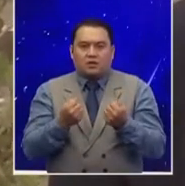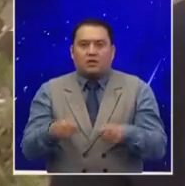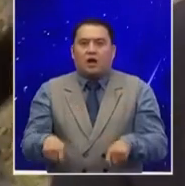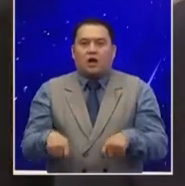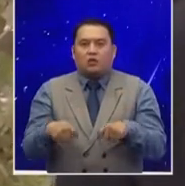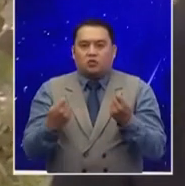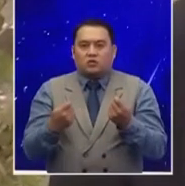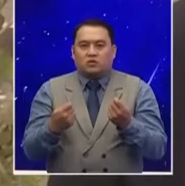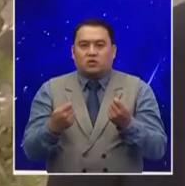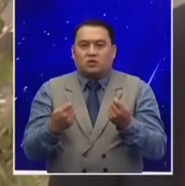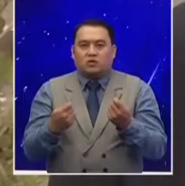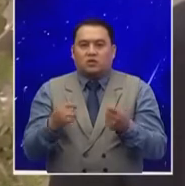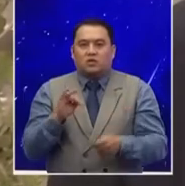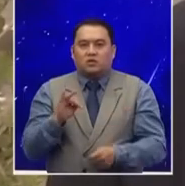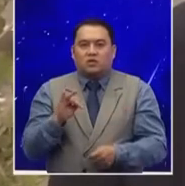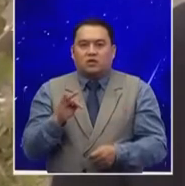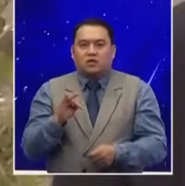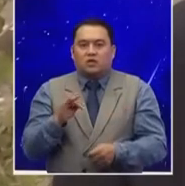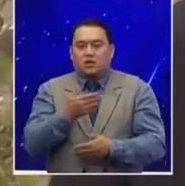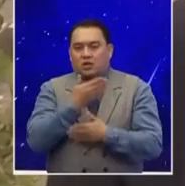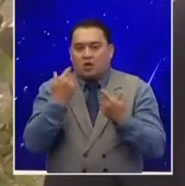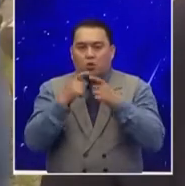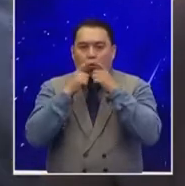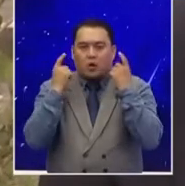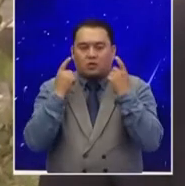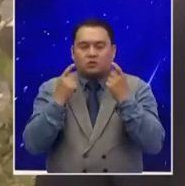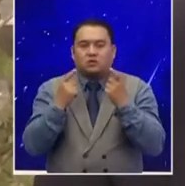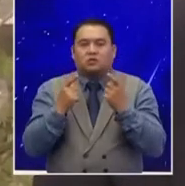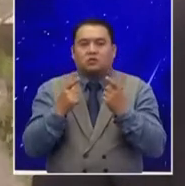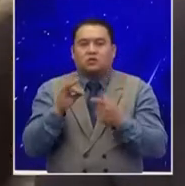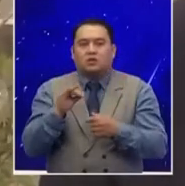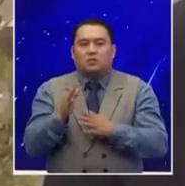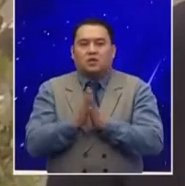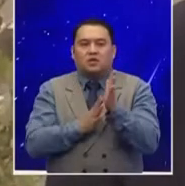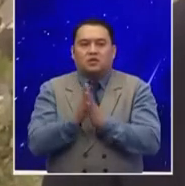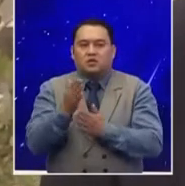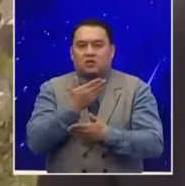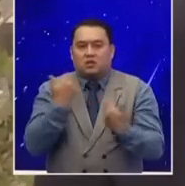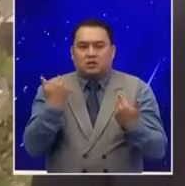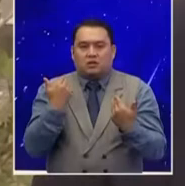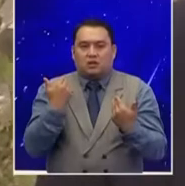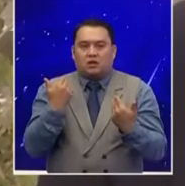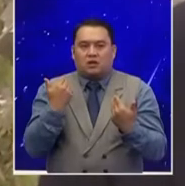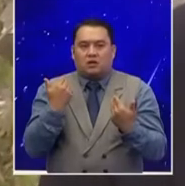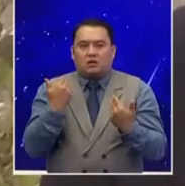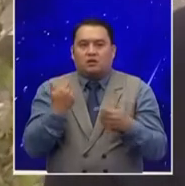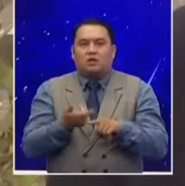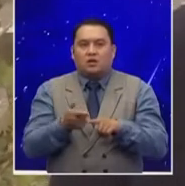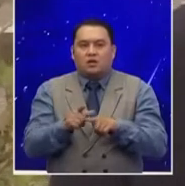нарушают карантинный режим. Из них не надевают маски и не надевают перчатки, медицинские перчатки. Этим